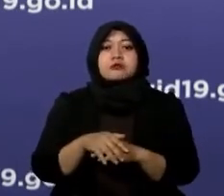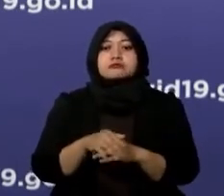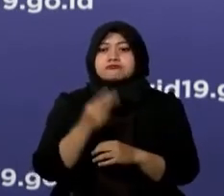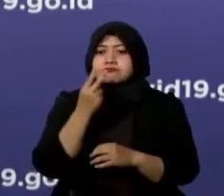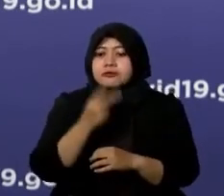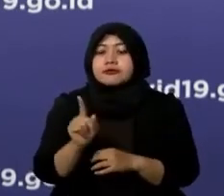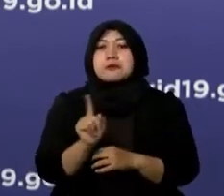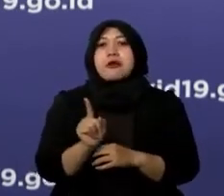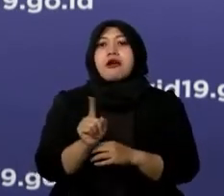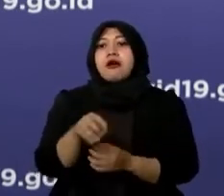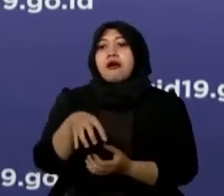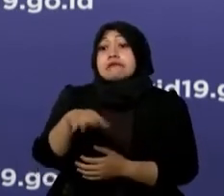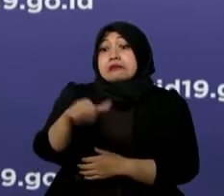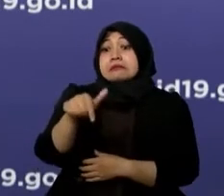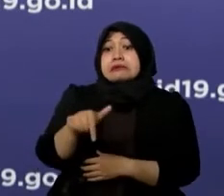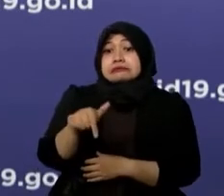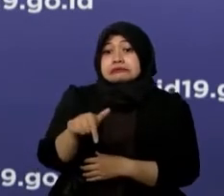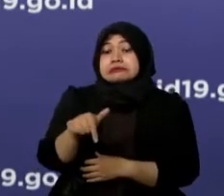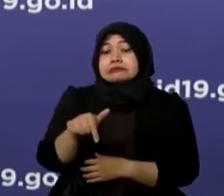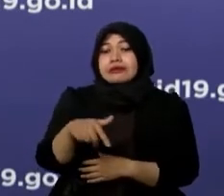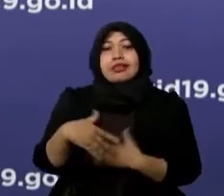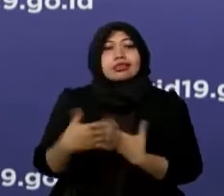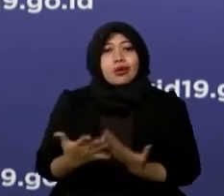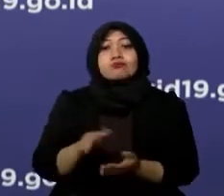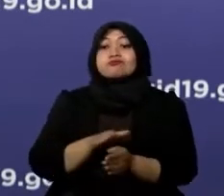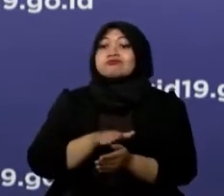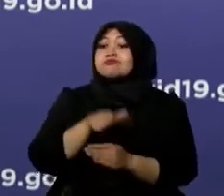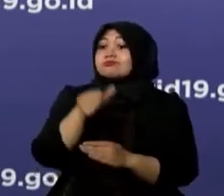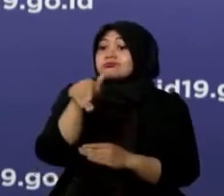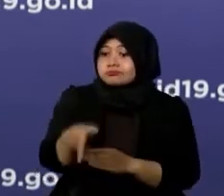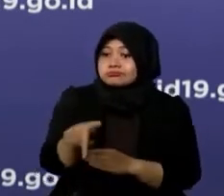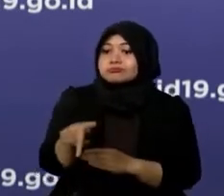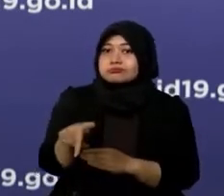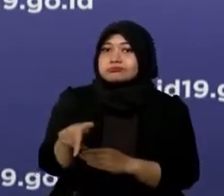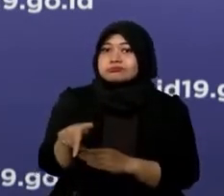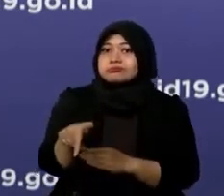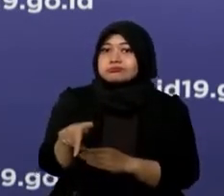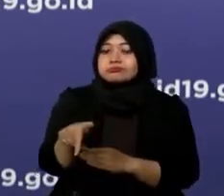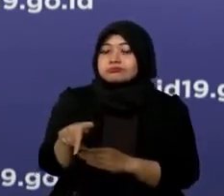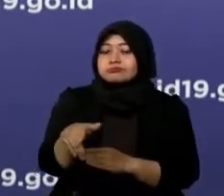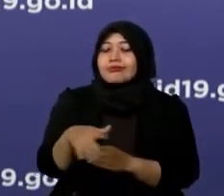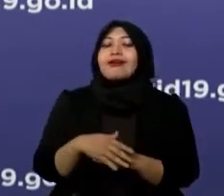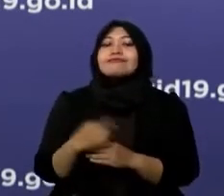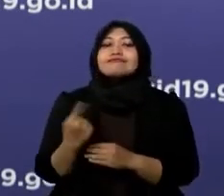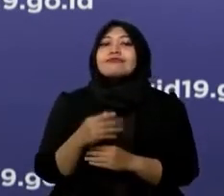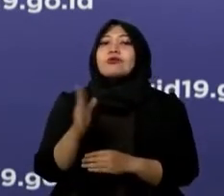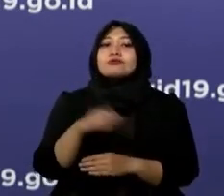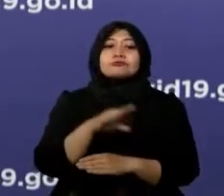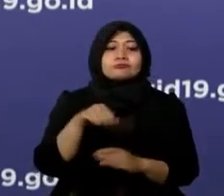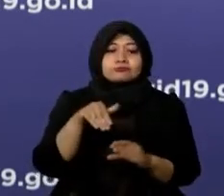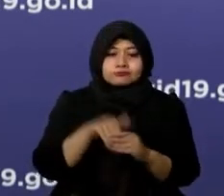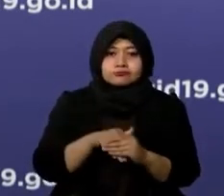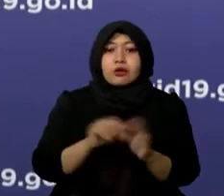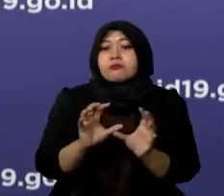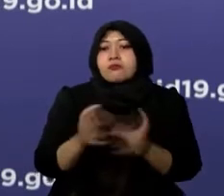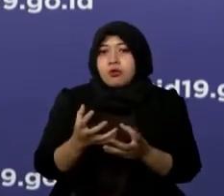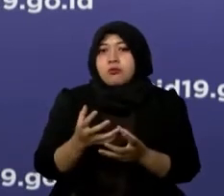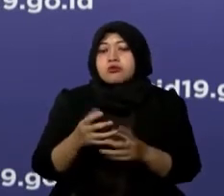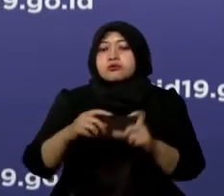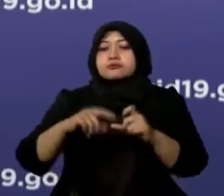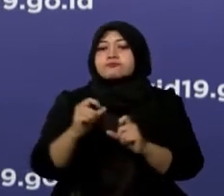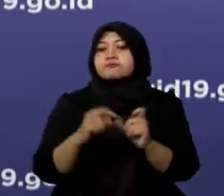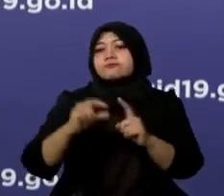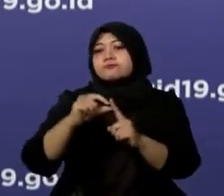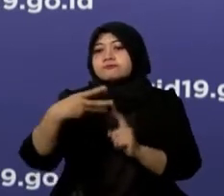dari wilayah tersebut atau melakukan perjalanan di wilayah tersebut, maka kita akan masukkan di dalam kelompok kasus